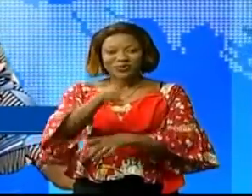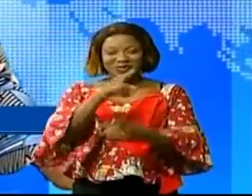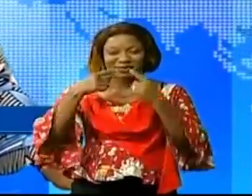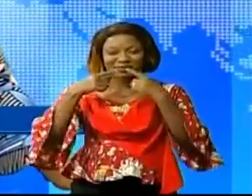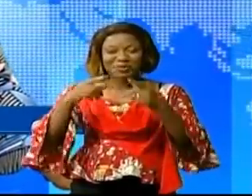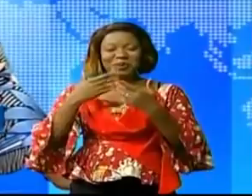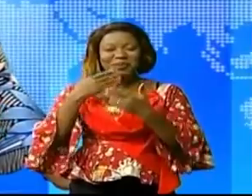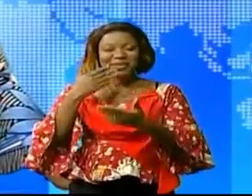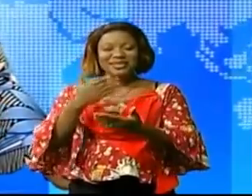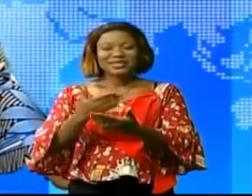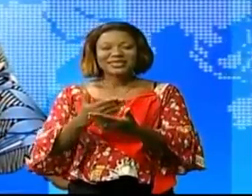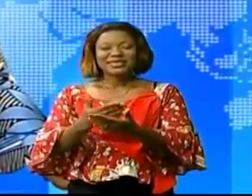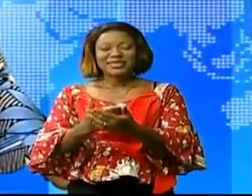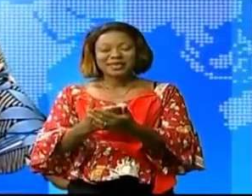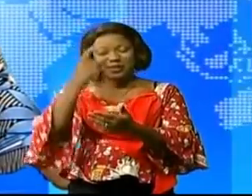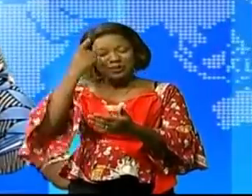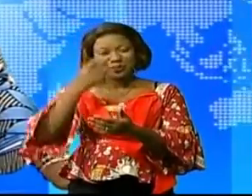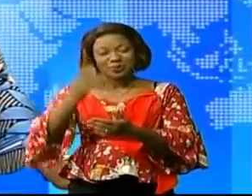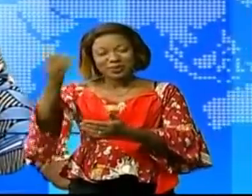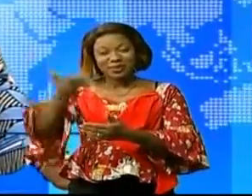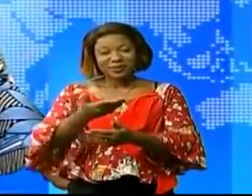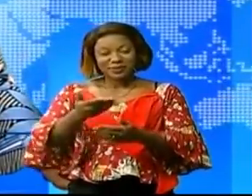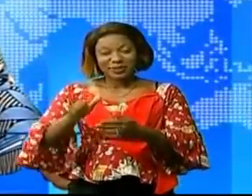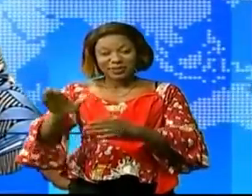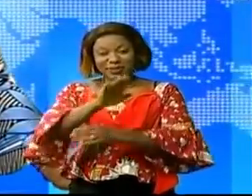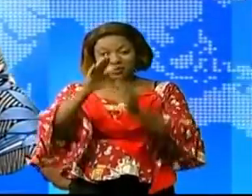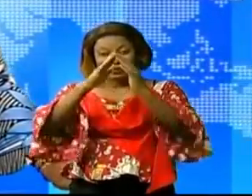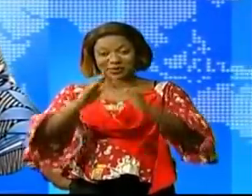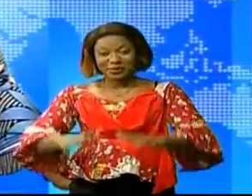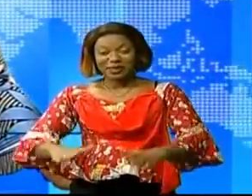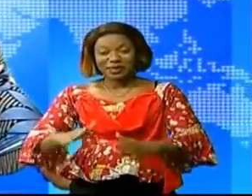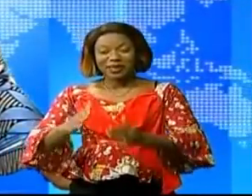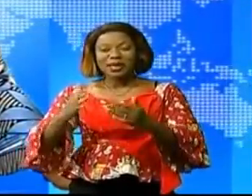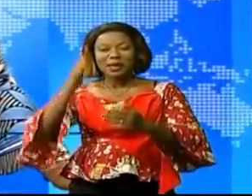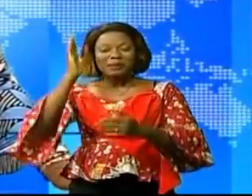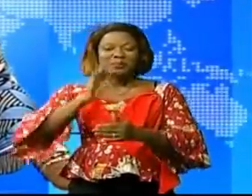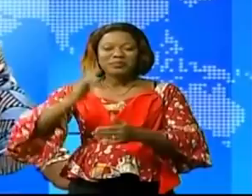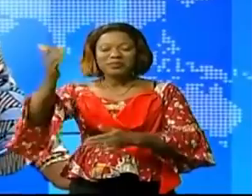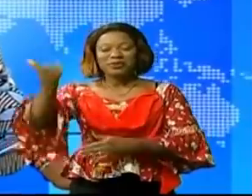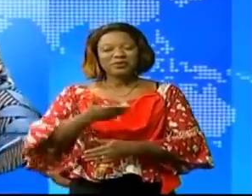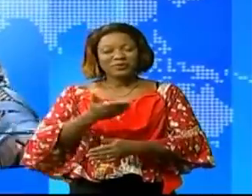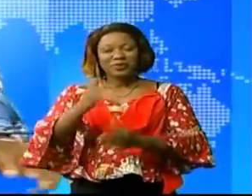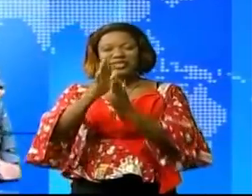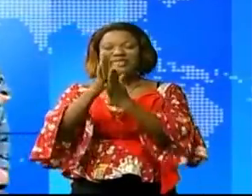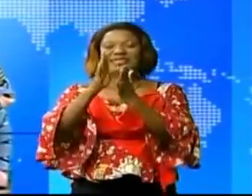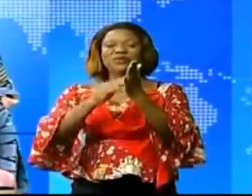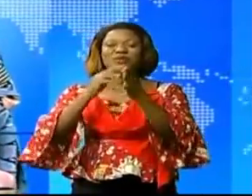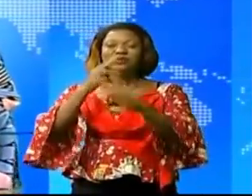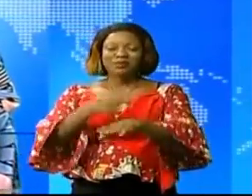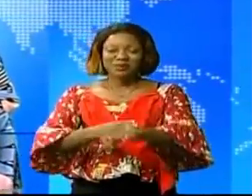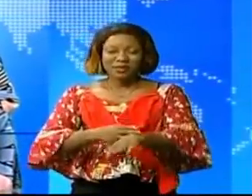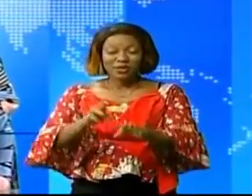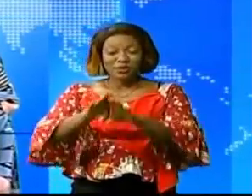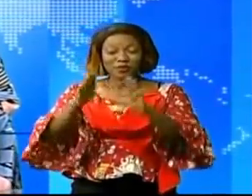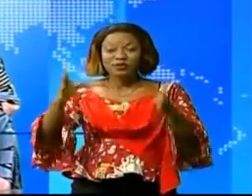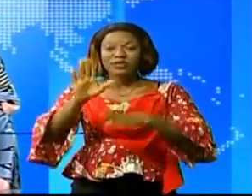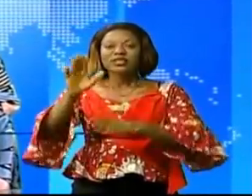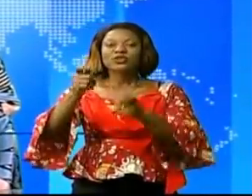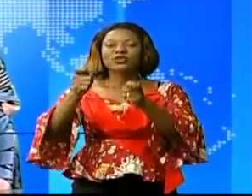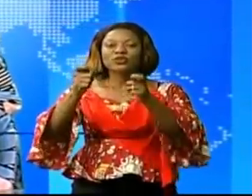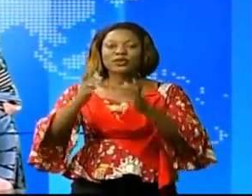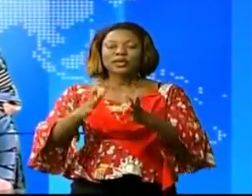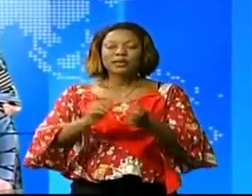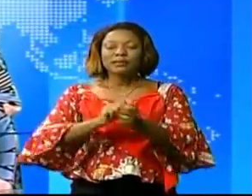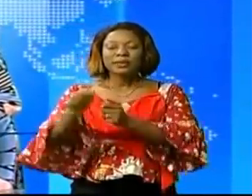Congo. Merci de nous recevoir chez vous. À toutes et à tous, bienvenue aux 19h. Ouvrons ce journal par les